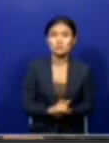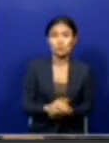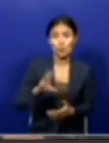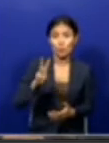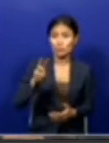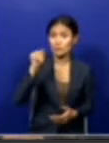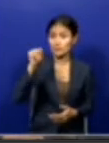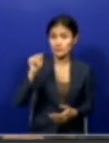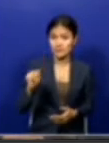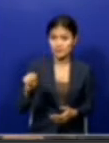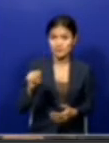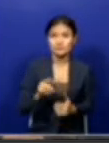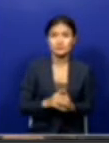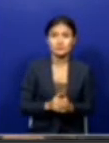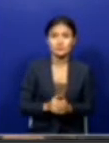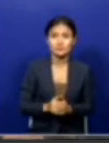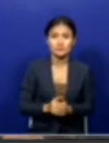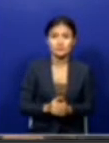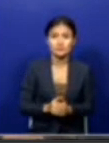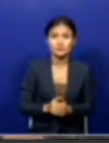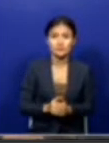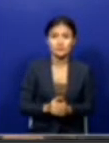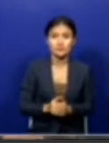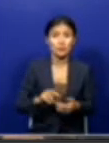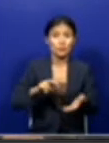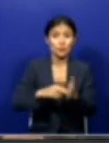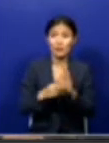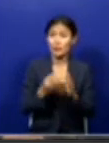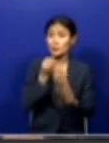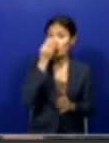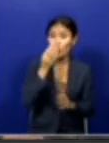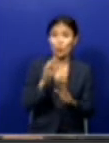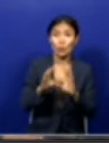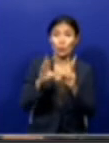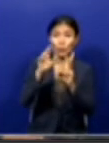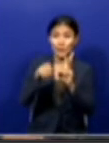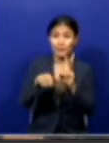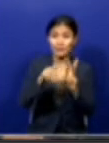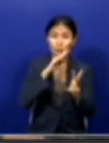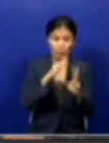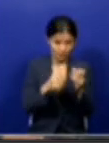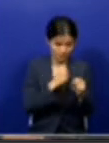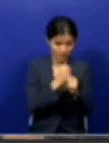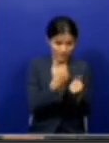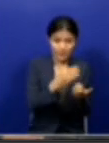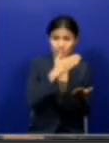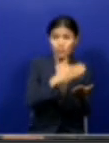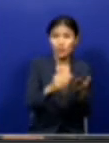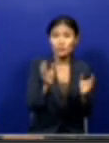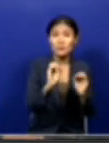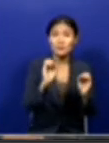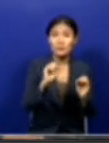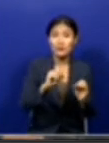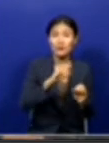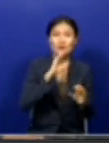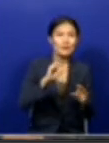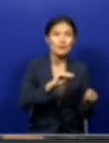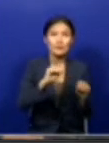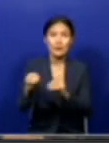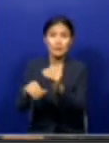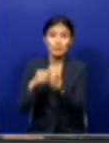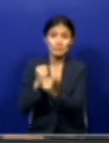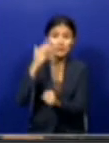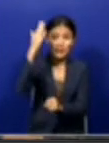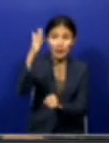6% เท่ากับดอก 6,000 บาทแต่เราพักปุ๊บแต่ถ้าปีหน้าไปส่งปุ๊บเนี่ยกลายเป็น12,000เลยครับก็ไม่ได้พักดอก